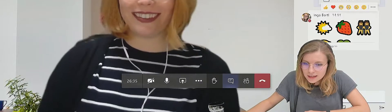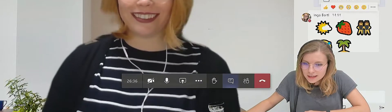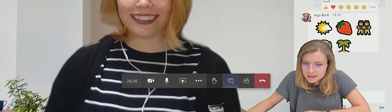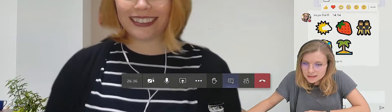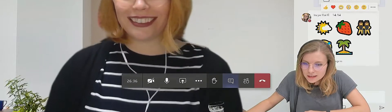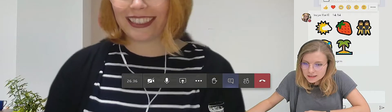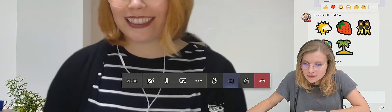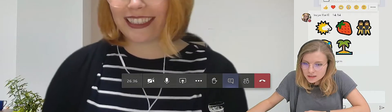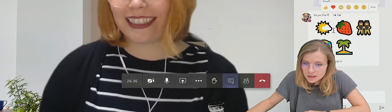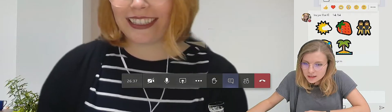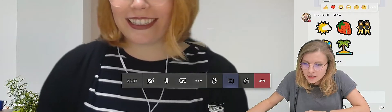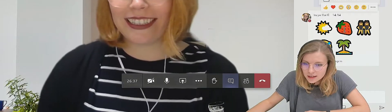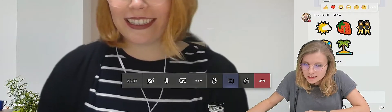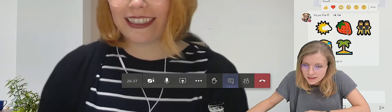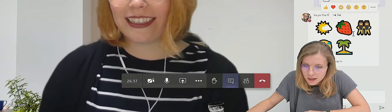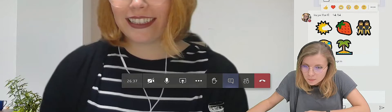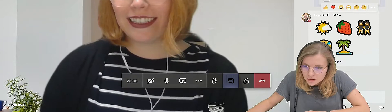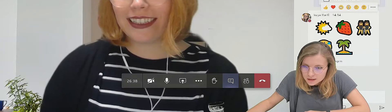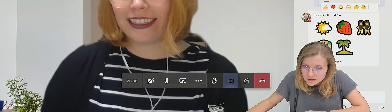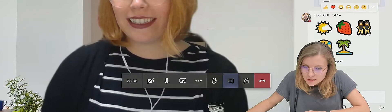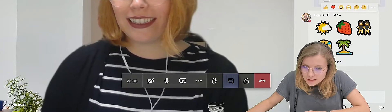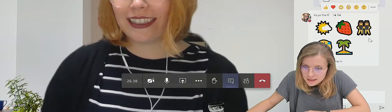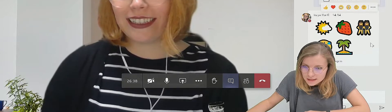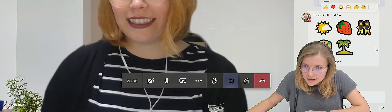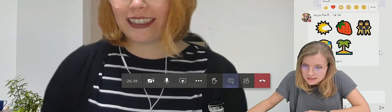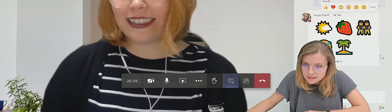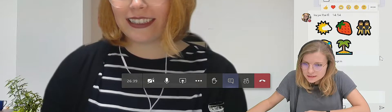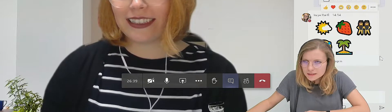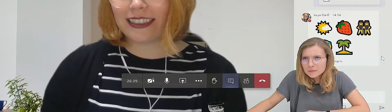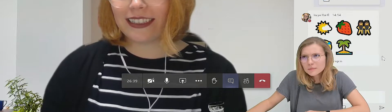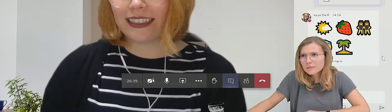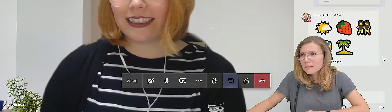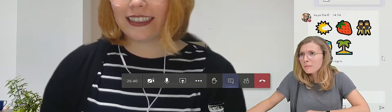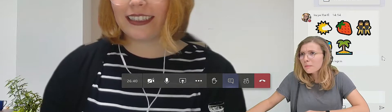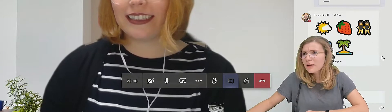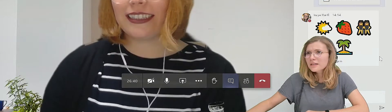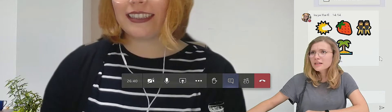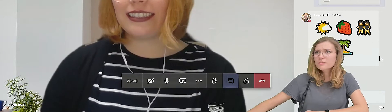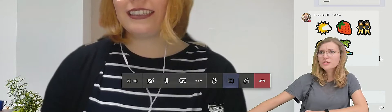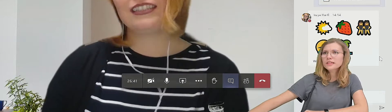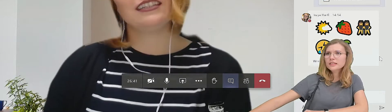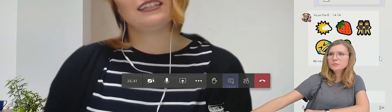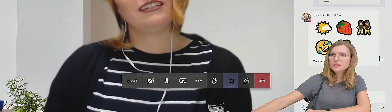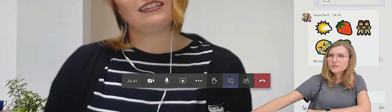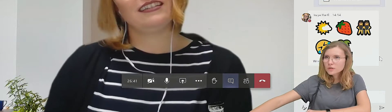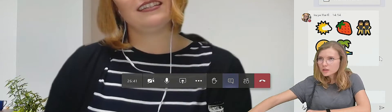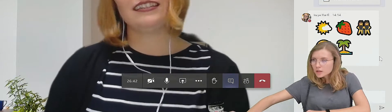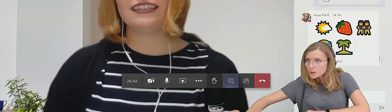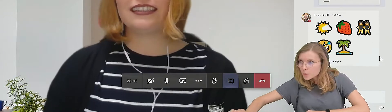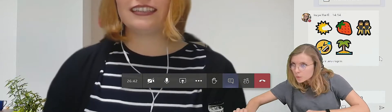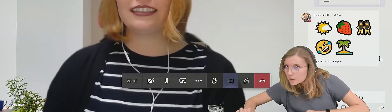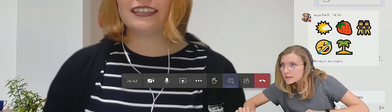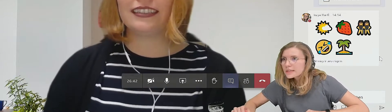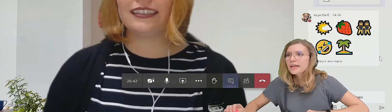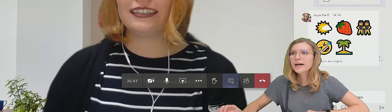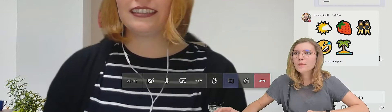sehe eine Sonne, eine Erdbeere, zwei tanzende Männchen. Oh, ich sehe gerade, ich bin davor.